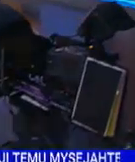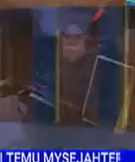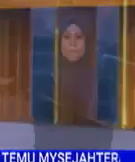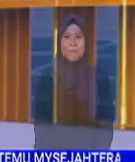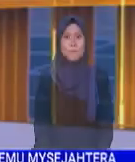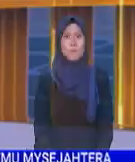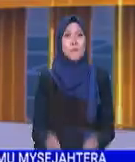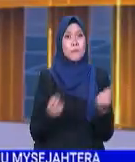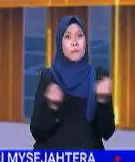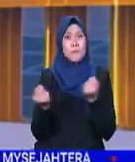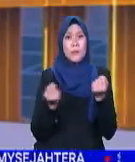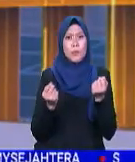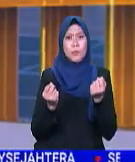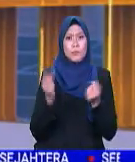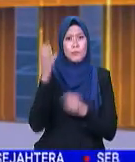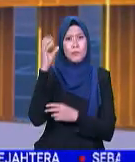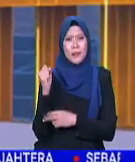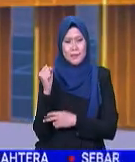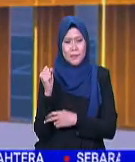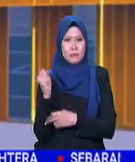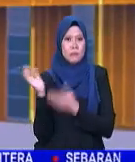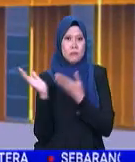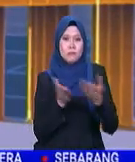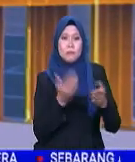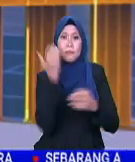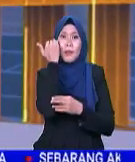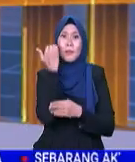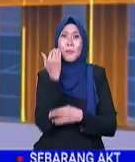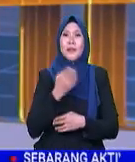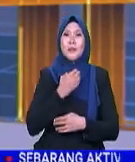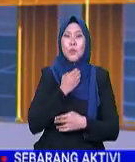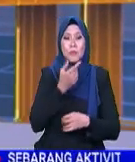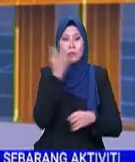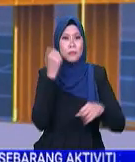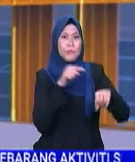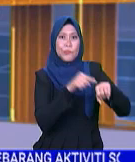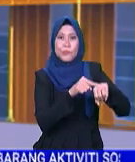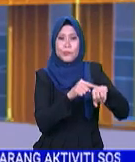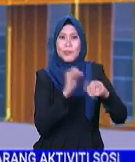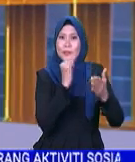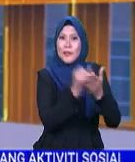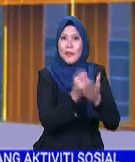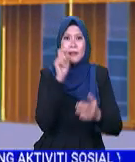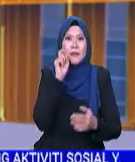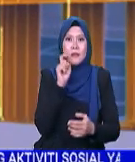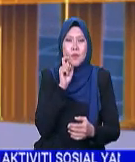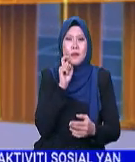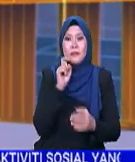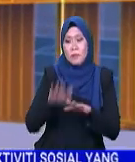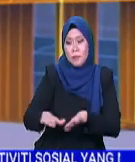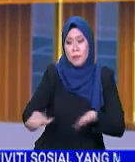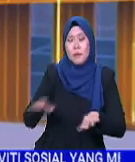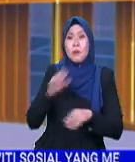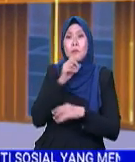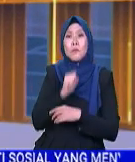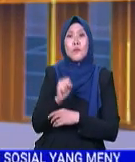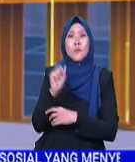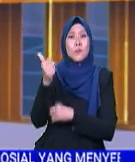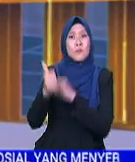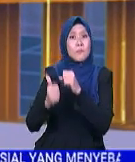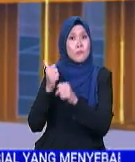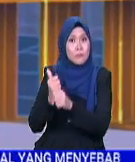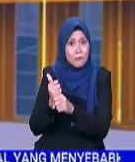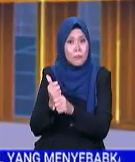Hai pemandu bas sekolah dihadapkan ke mahkamah season ipos lepas dituduh melakukan jenayah seksual terhadap seorang kanak-kanak berusia